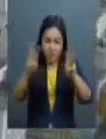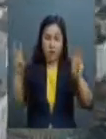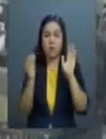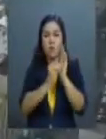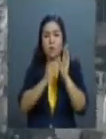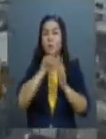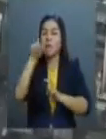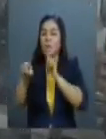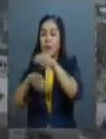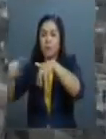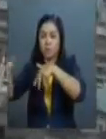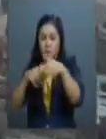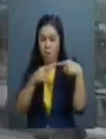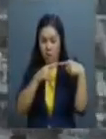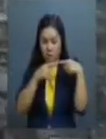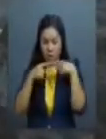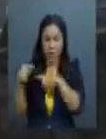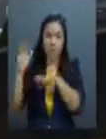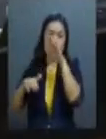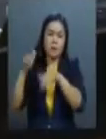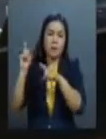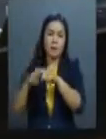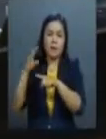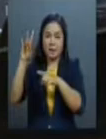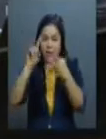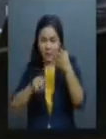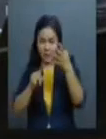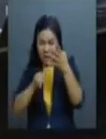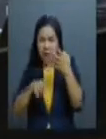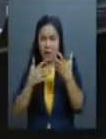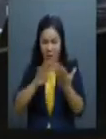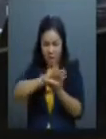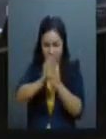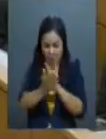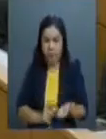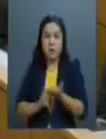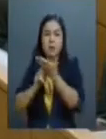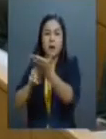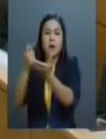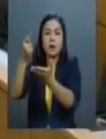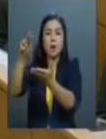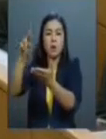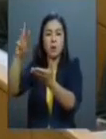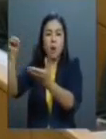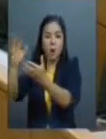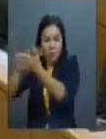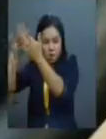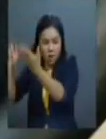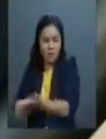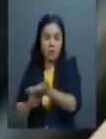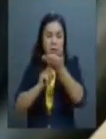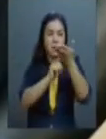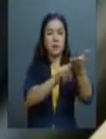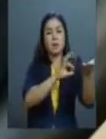หานครจนถึงสิ้นเดือนกรกฎาคมนี้ก่อนจะปรับแก้และนำเสนอครม.ส่งต่อสนช.เพื่อพิจารณ